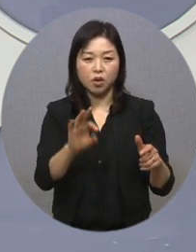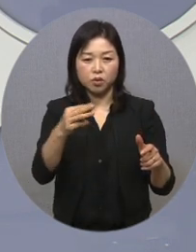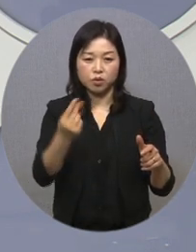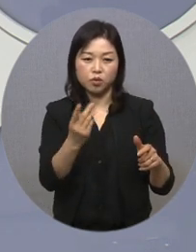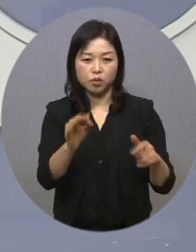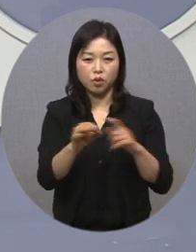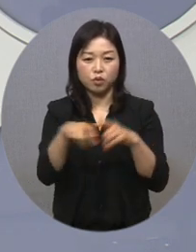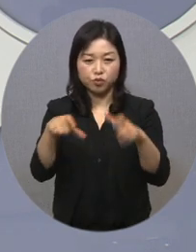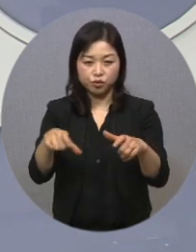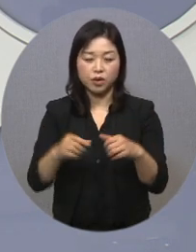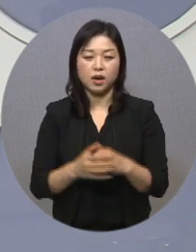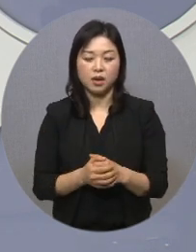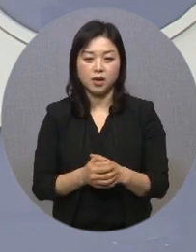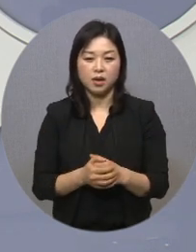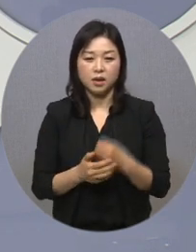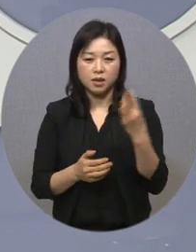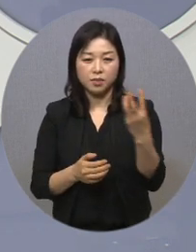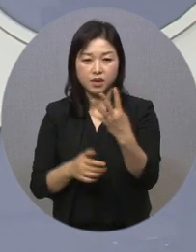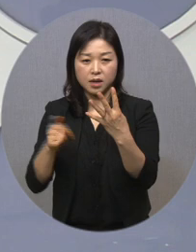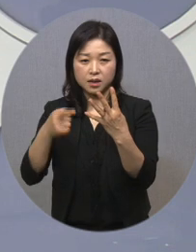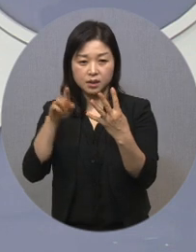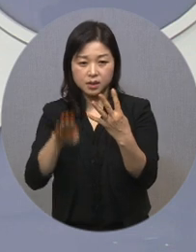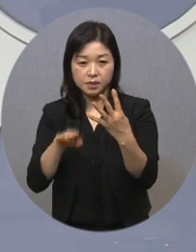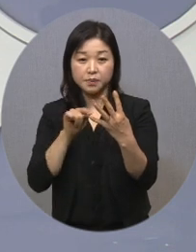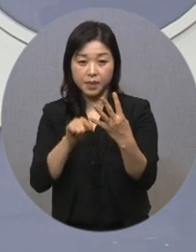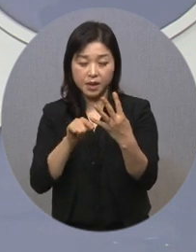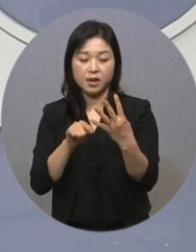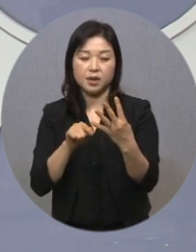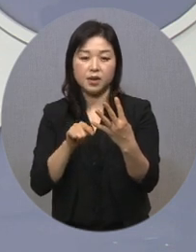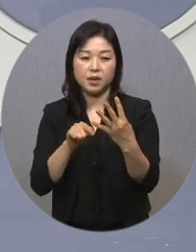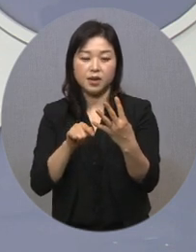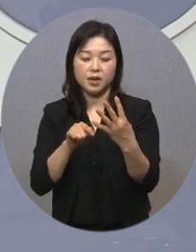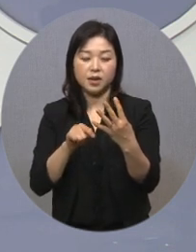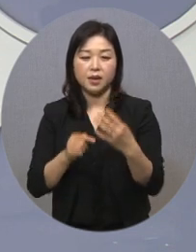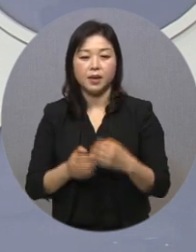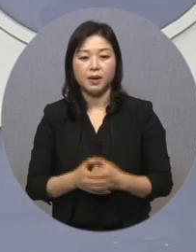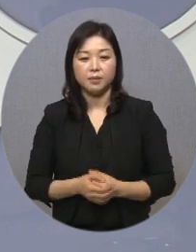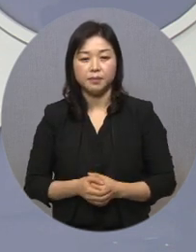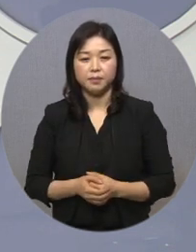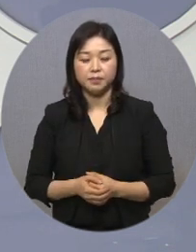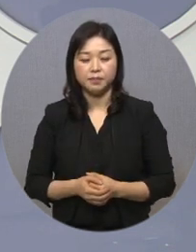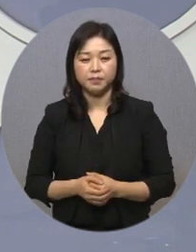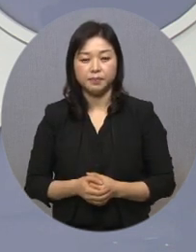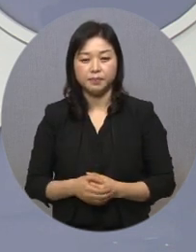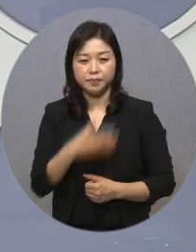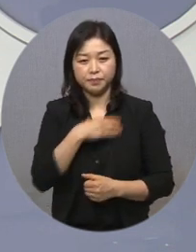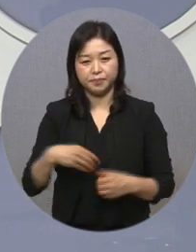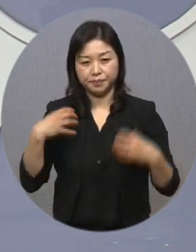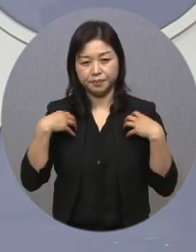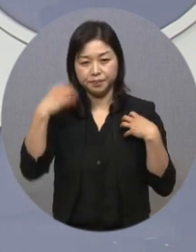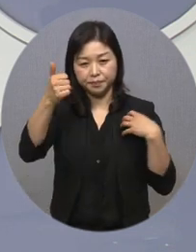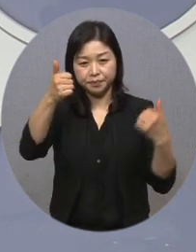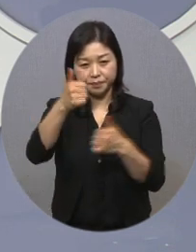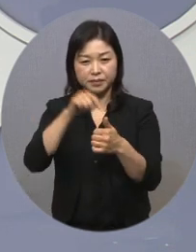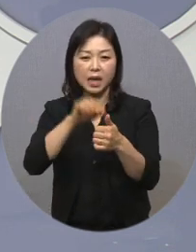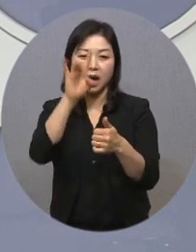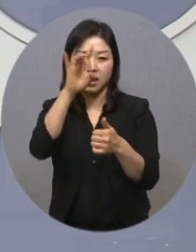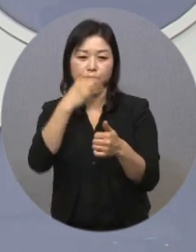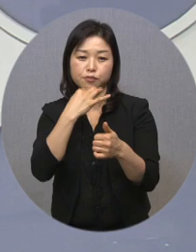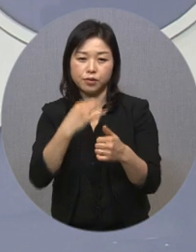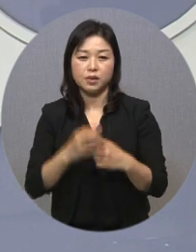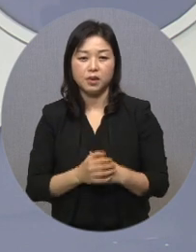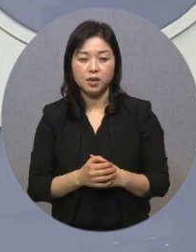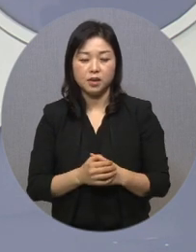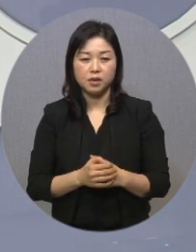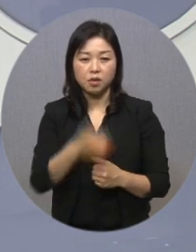영통구가 이 3, 4급에 해당되어지는 여기에서 한 명 담당관만 둬야 돼. 그러면 건선구에